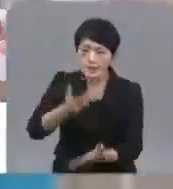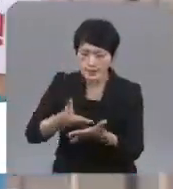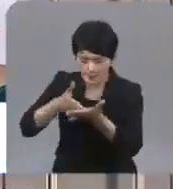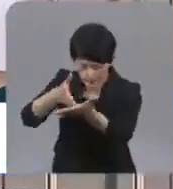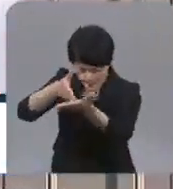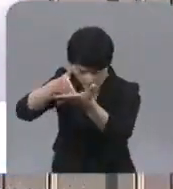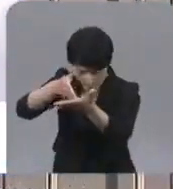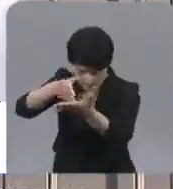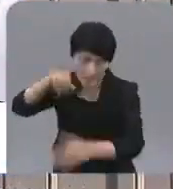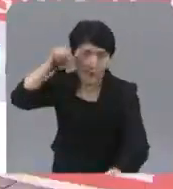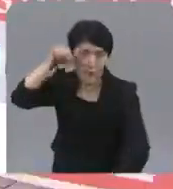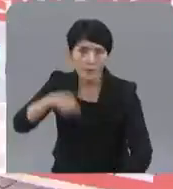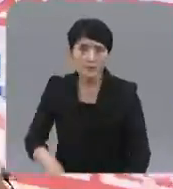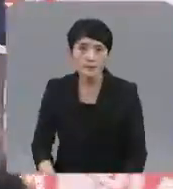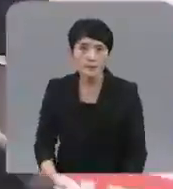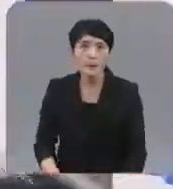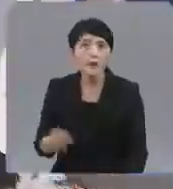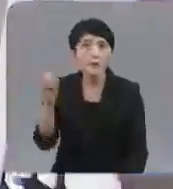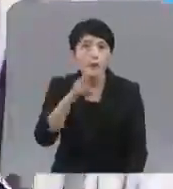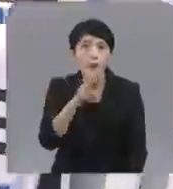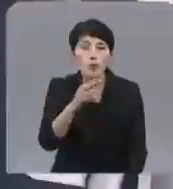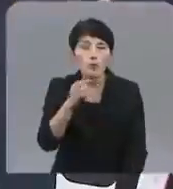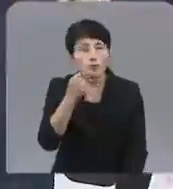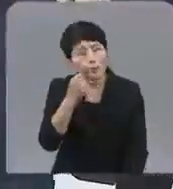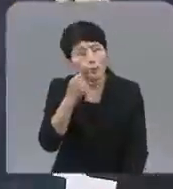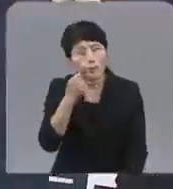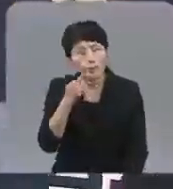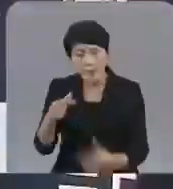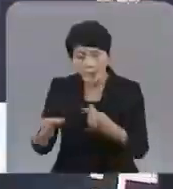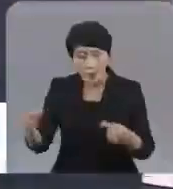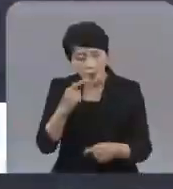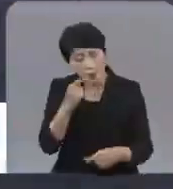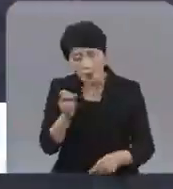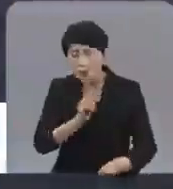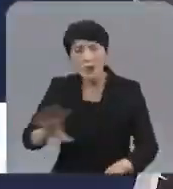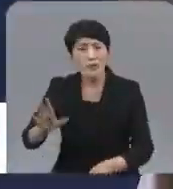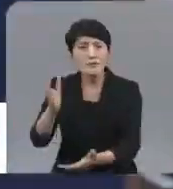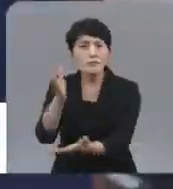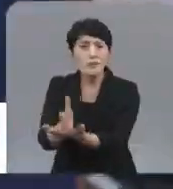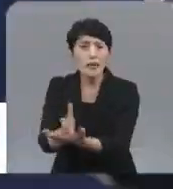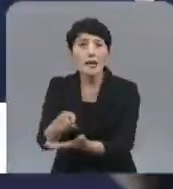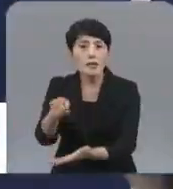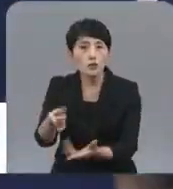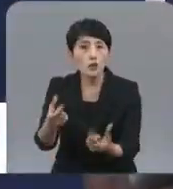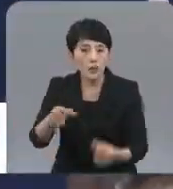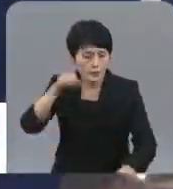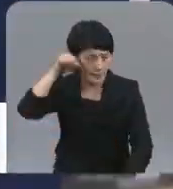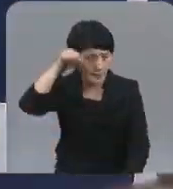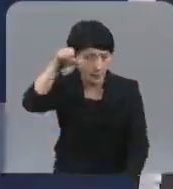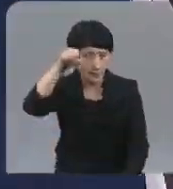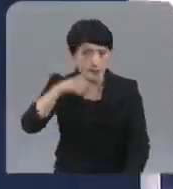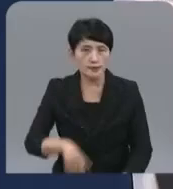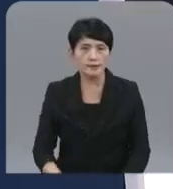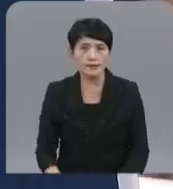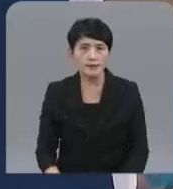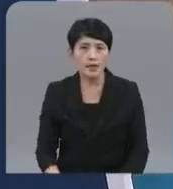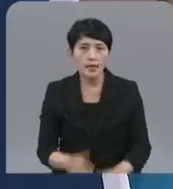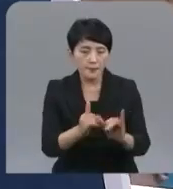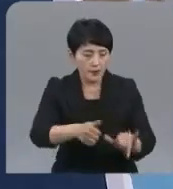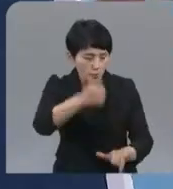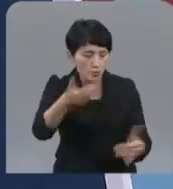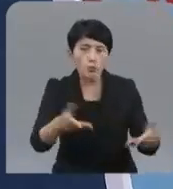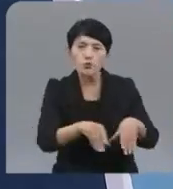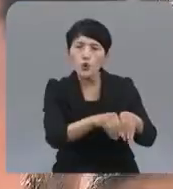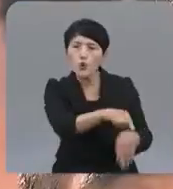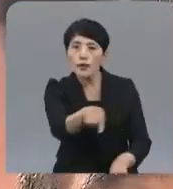забастовку с требованием отставки правительства юнцогеля забастовка продлится до 15 июня в